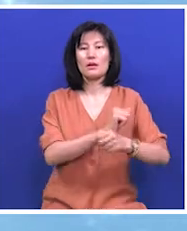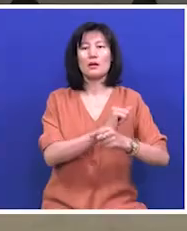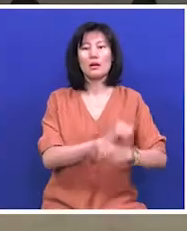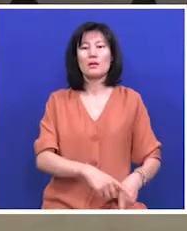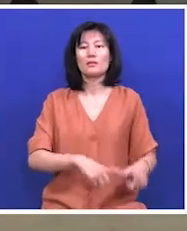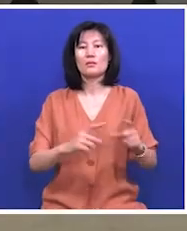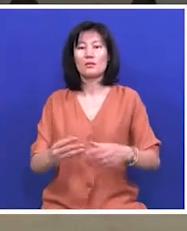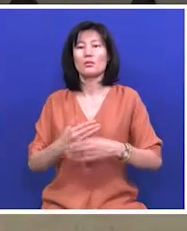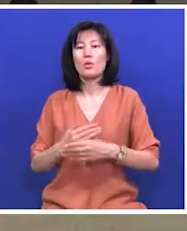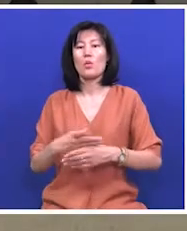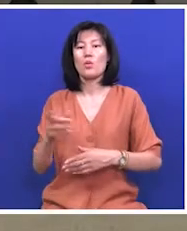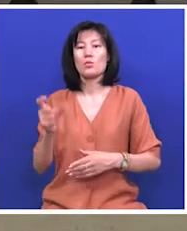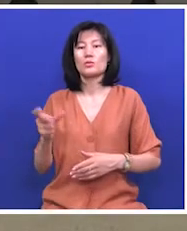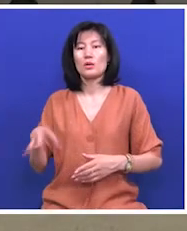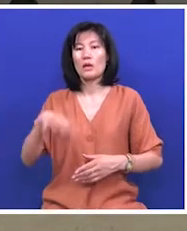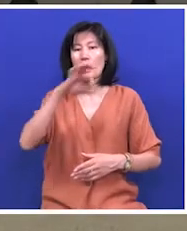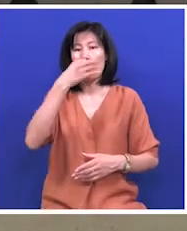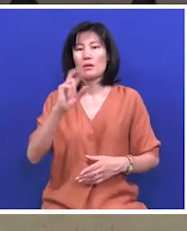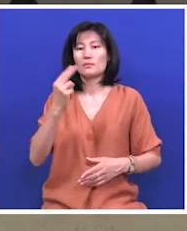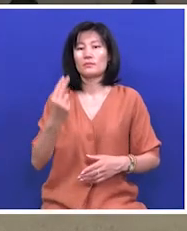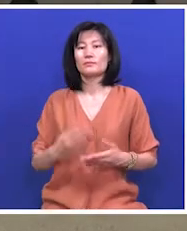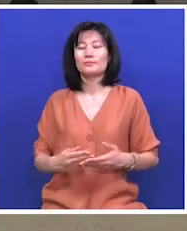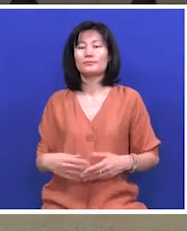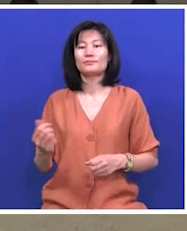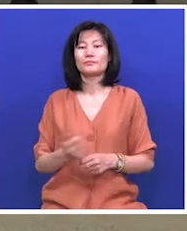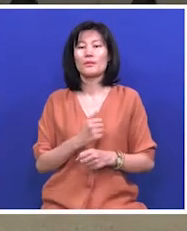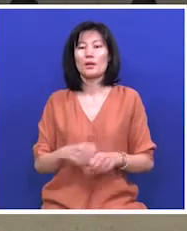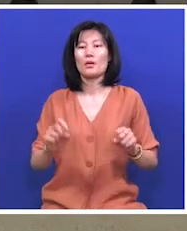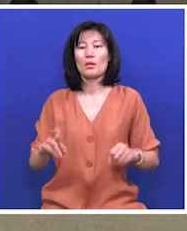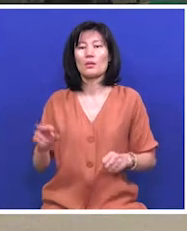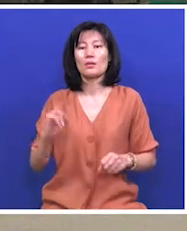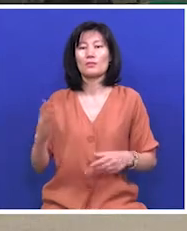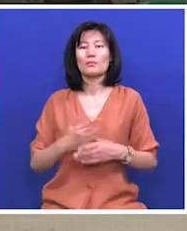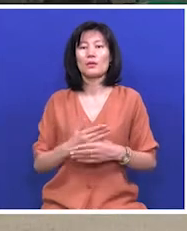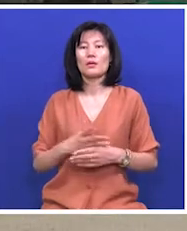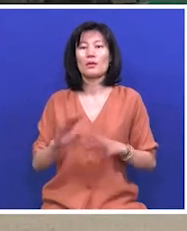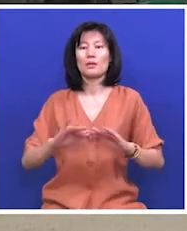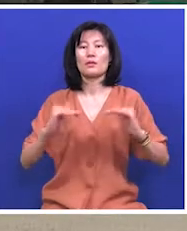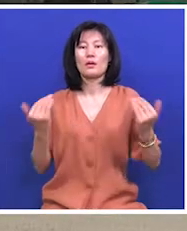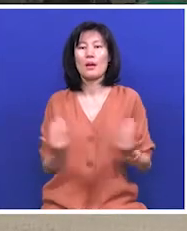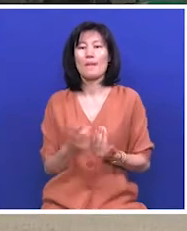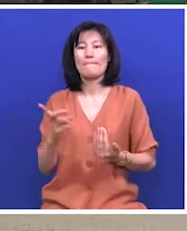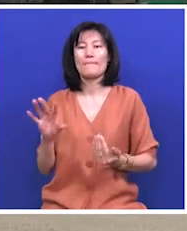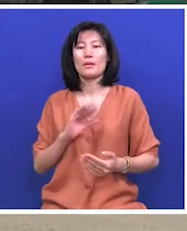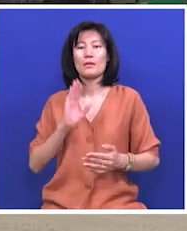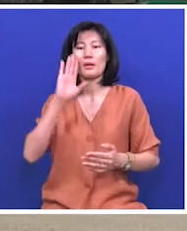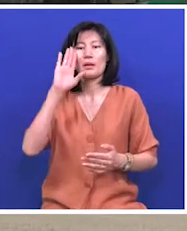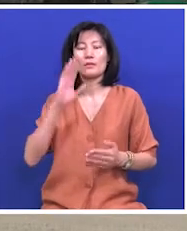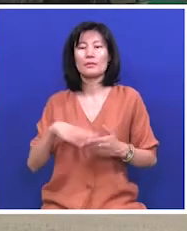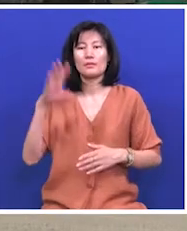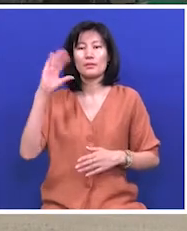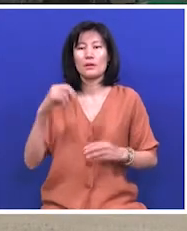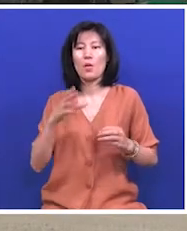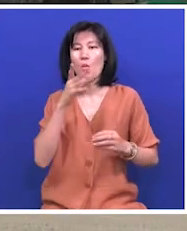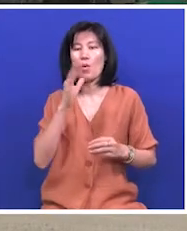жеткізбек. Қалалық әкімдік қолдаумен жолаушы жауапкершілік шектеулі серіктестігі жасағалы отырған қайырымдылық іс карантин режиміне байланысты